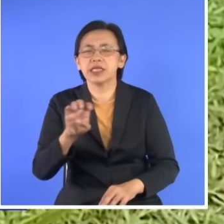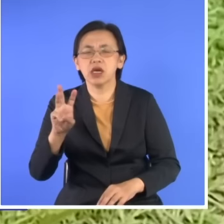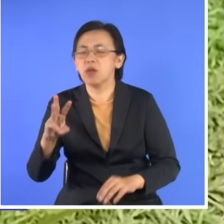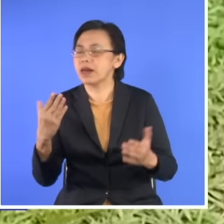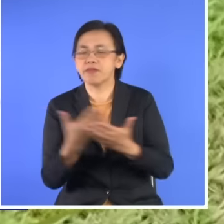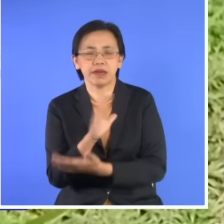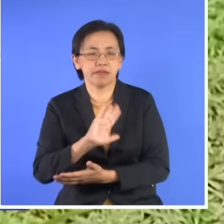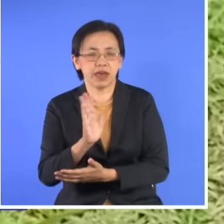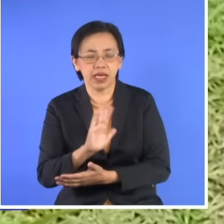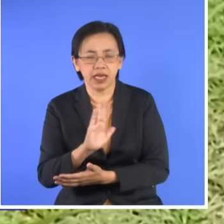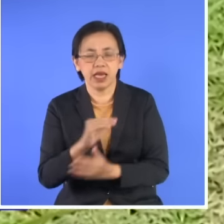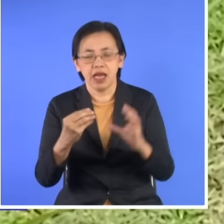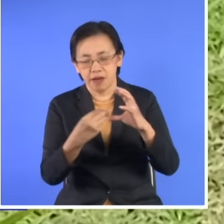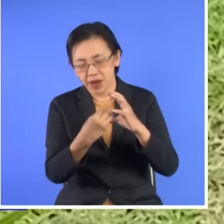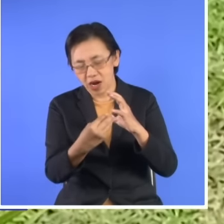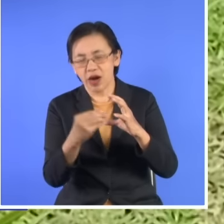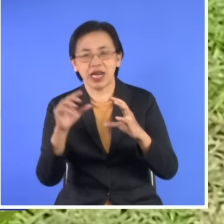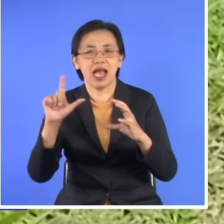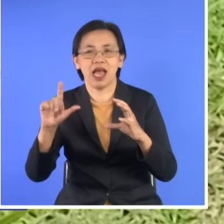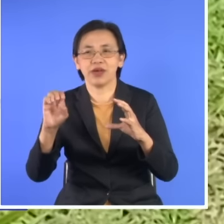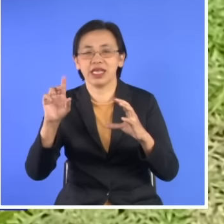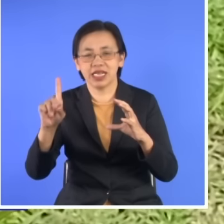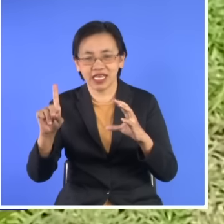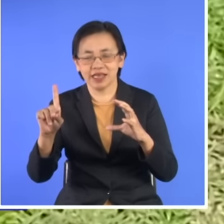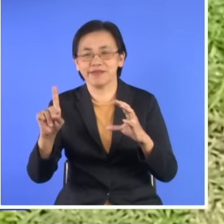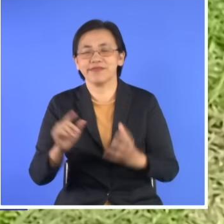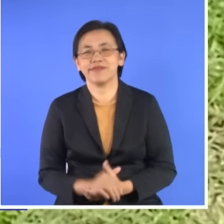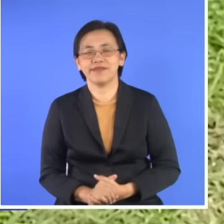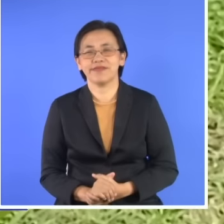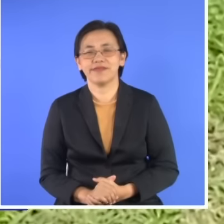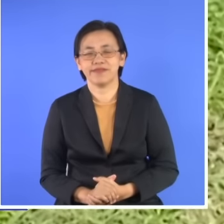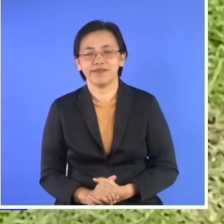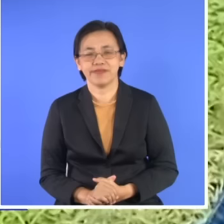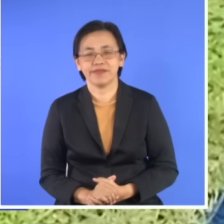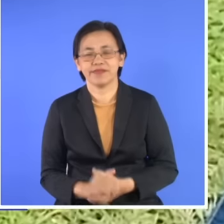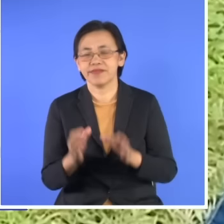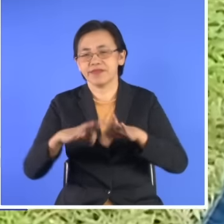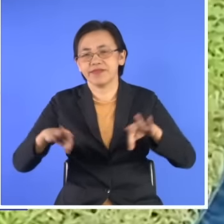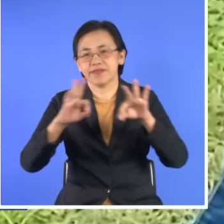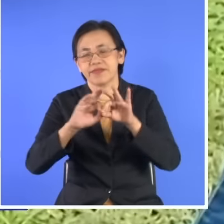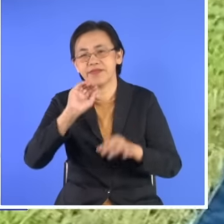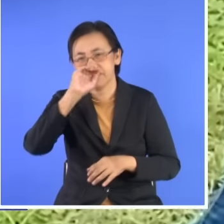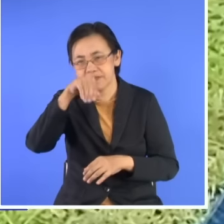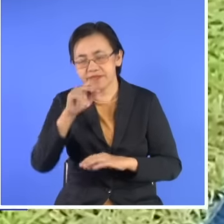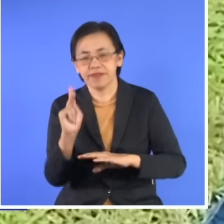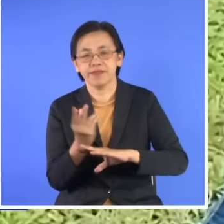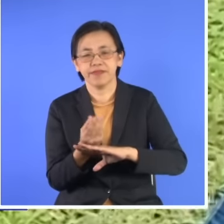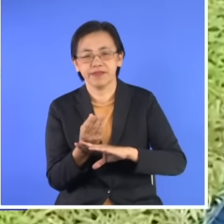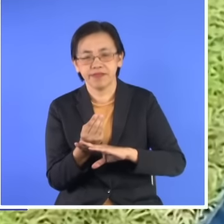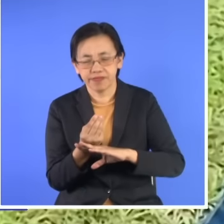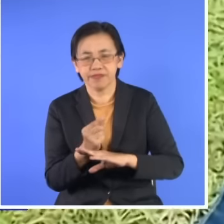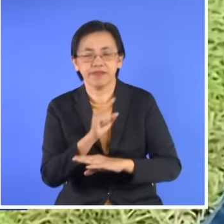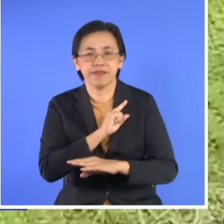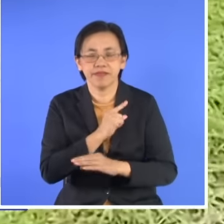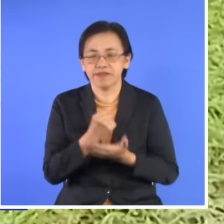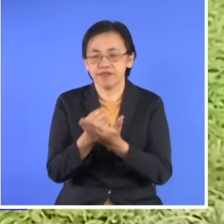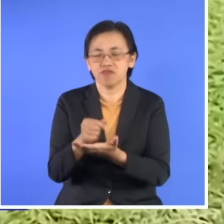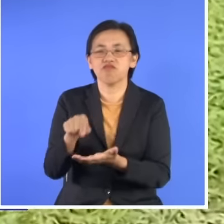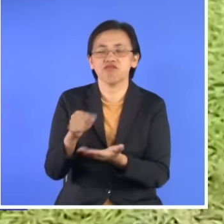ใหม่เป็นใช้หลอดLEDให้ให้แทนว่าอย่างงั้นเถอะนะครับที่สำคัญทางเทศบาลเมืองกำแพงเพชรเนี่ยพร้อมจะให้การช่วยเหลือ